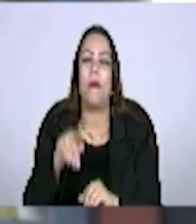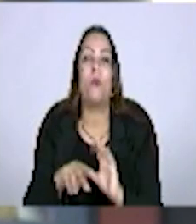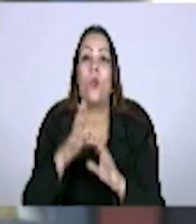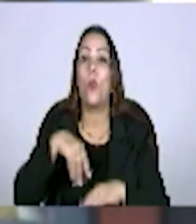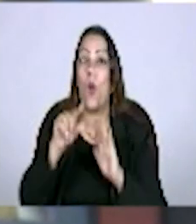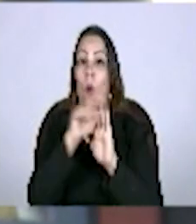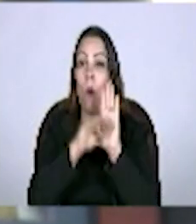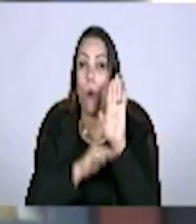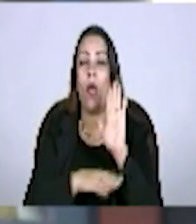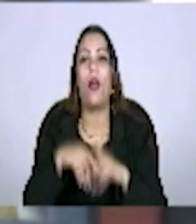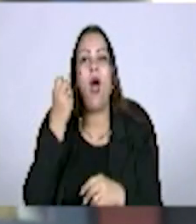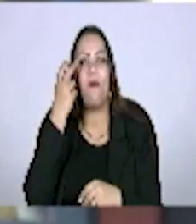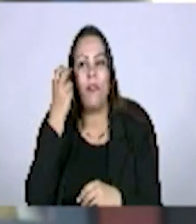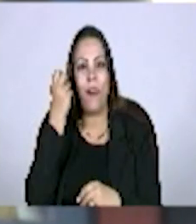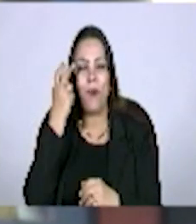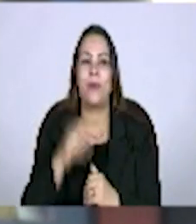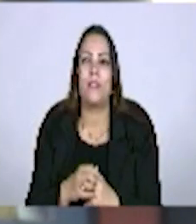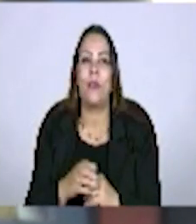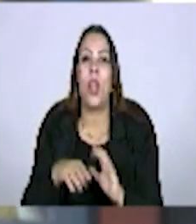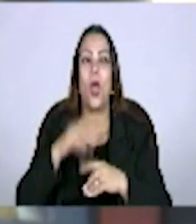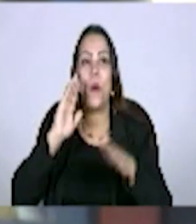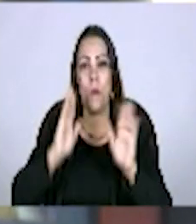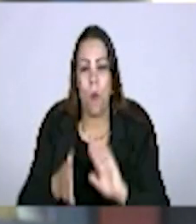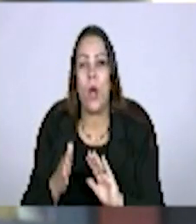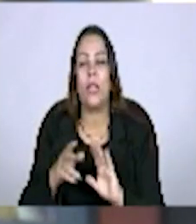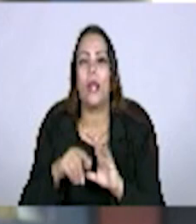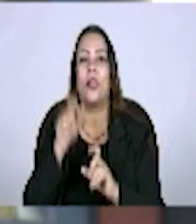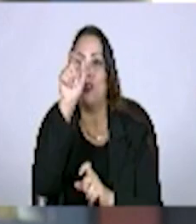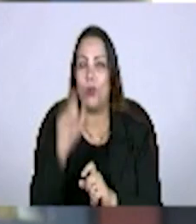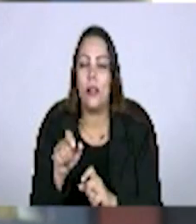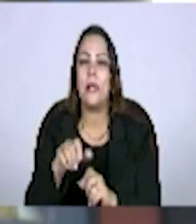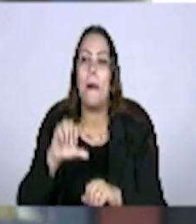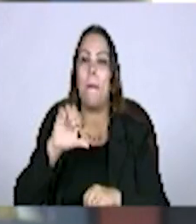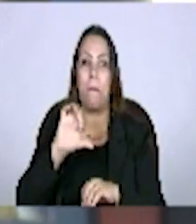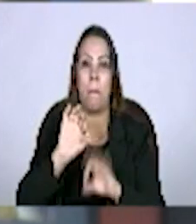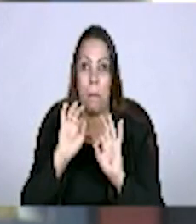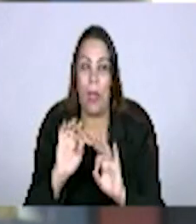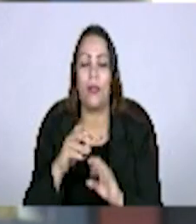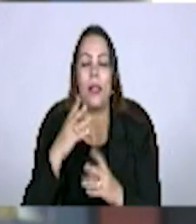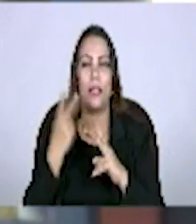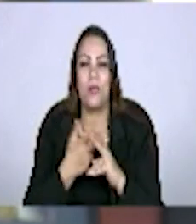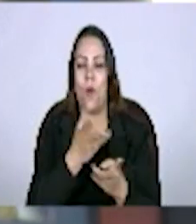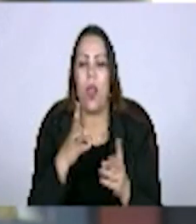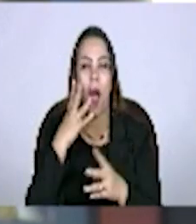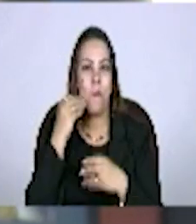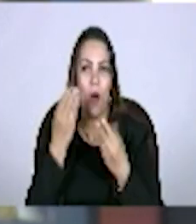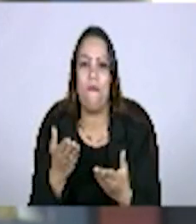دي كلها بعض الافكار اللي ممكن تخلي الشخص محل تقدير